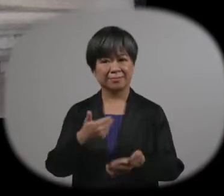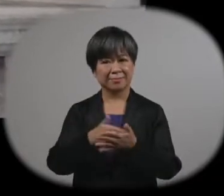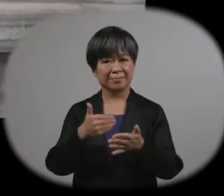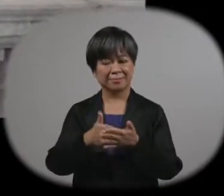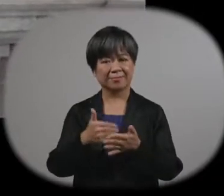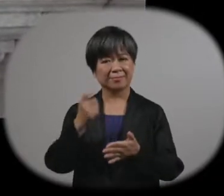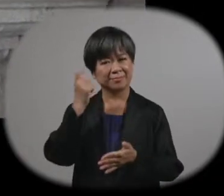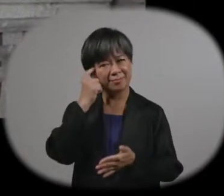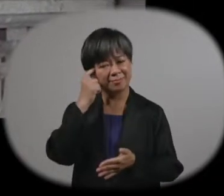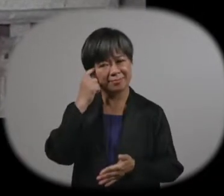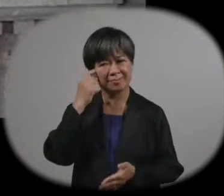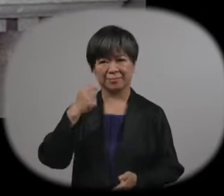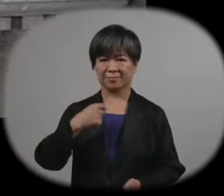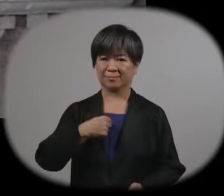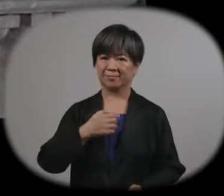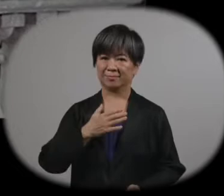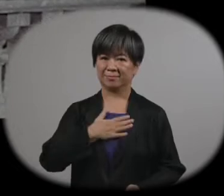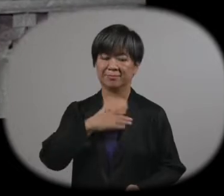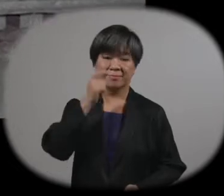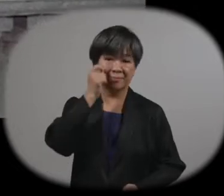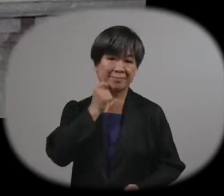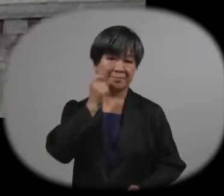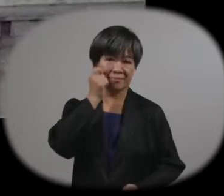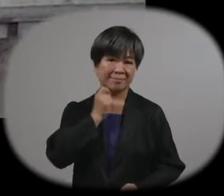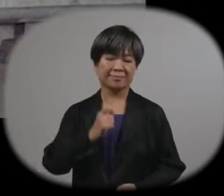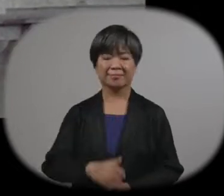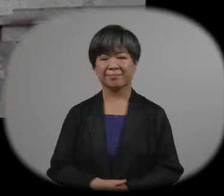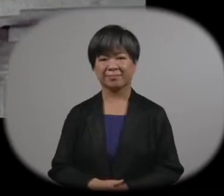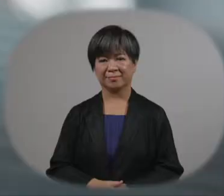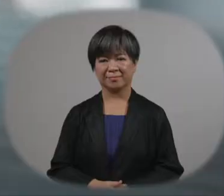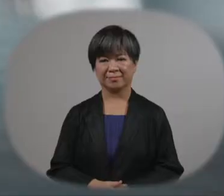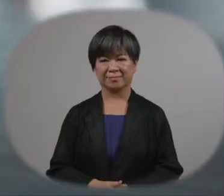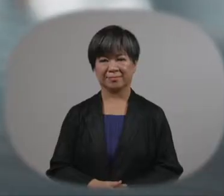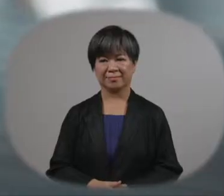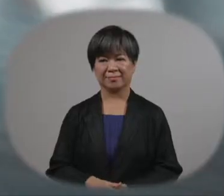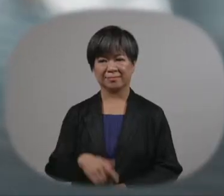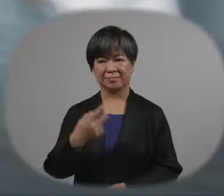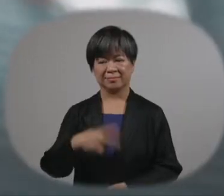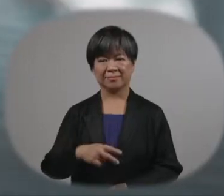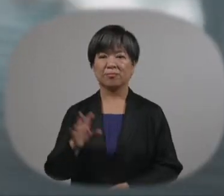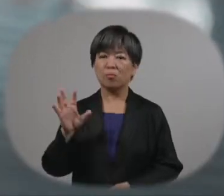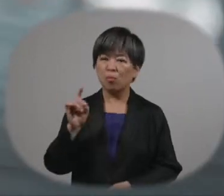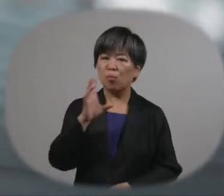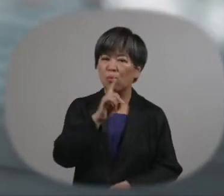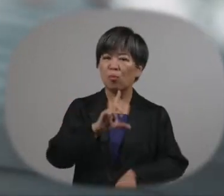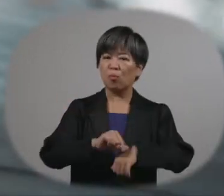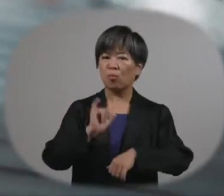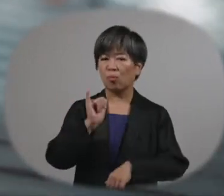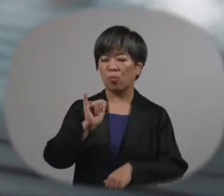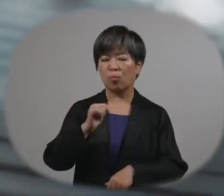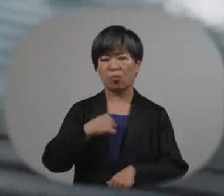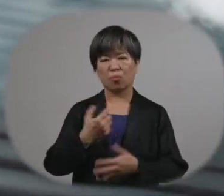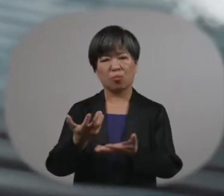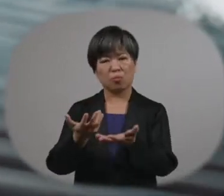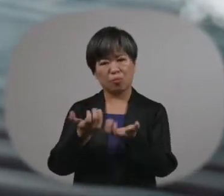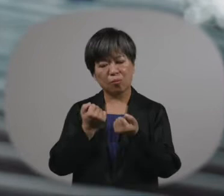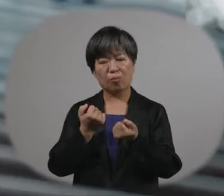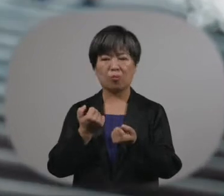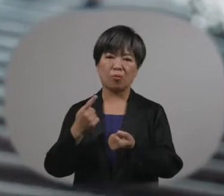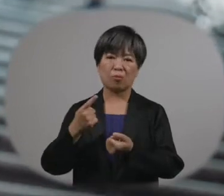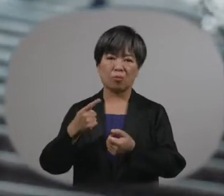画当作是我的兴趣，然后以及我偶尔有空的时候会接案